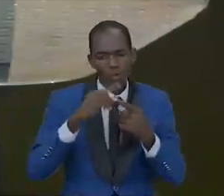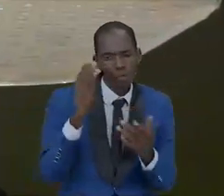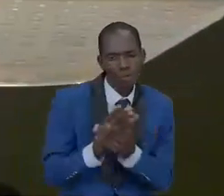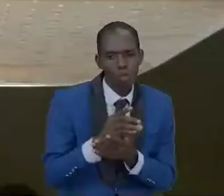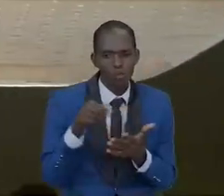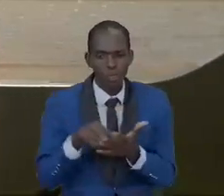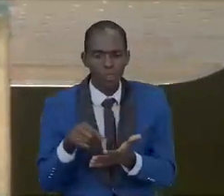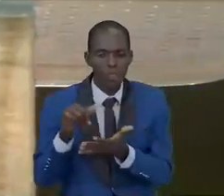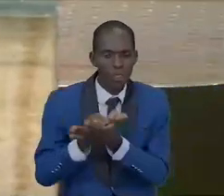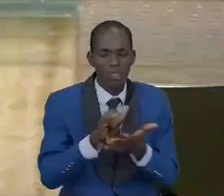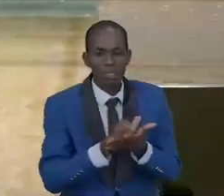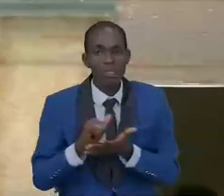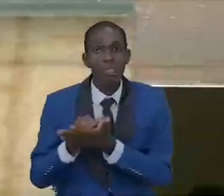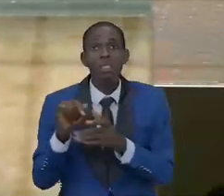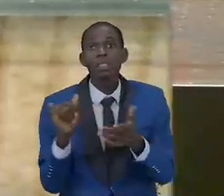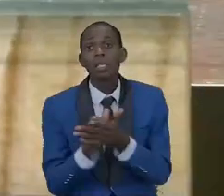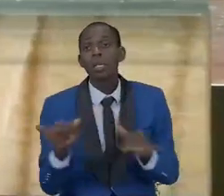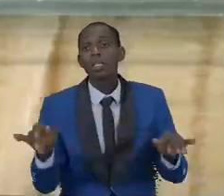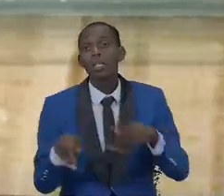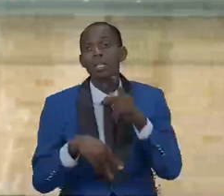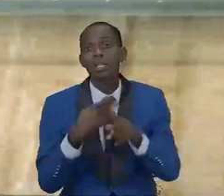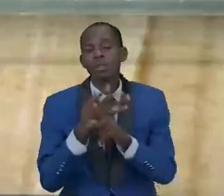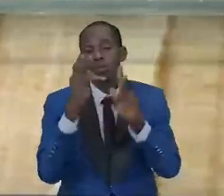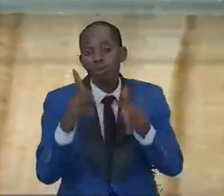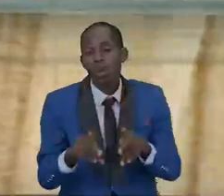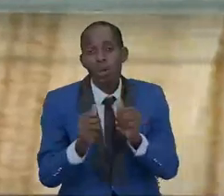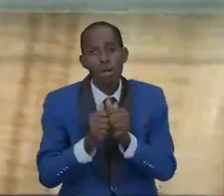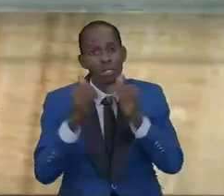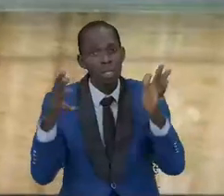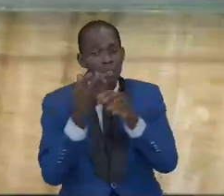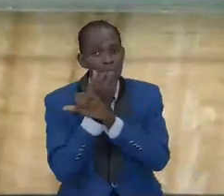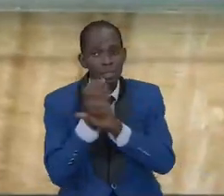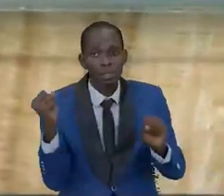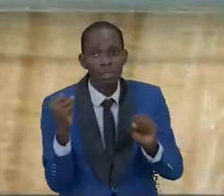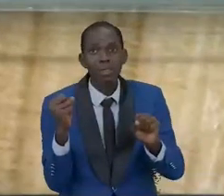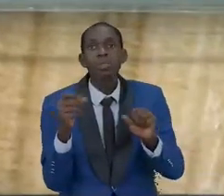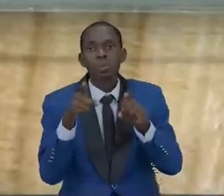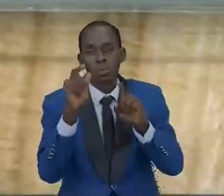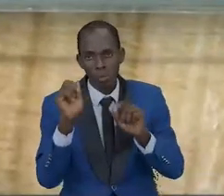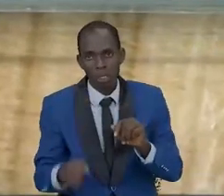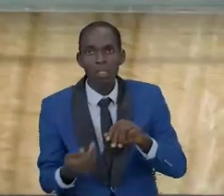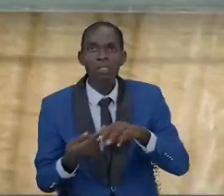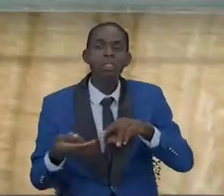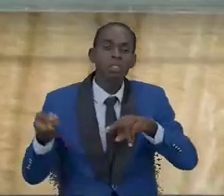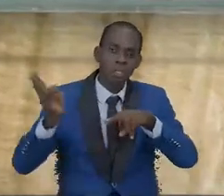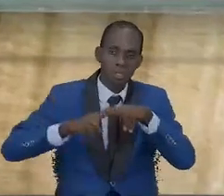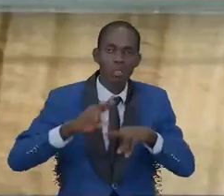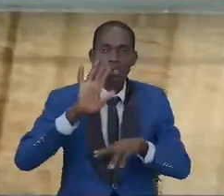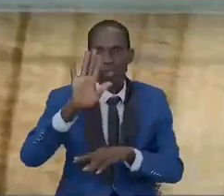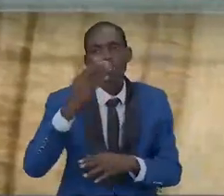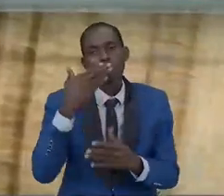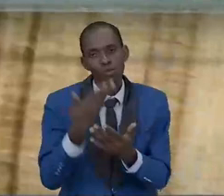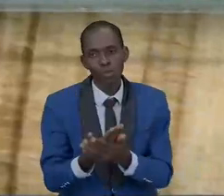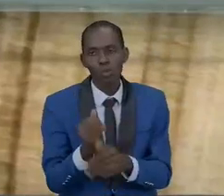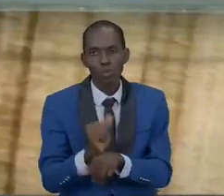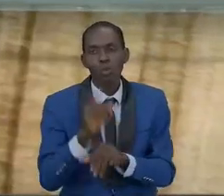un tel homme si il y a pas de salut authentique tu peux tu peux améliorer ta bonté